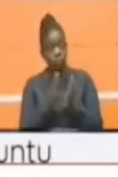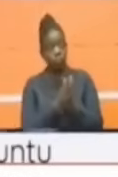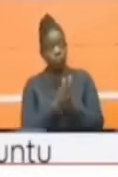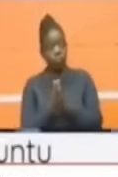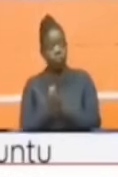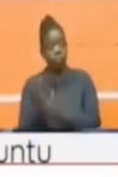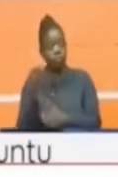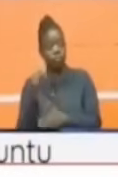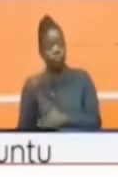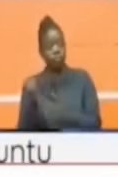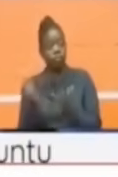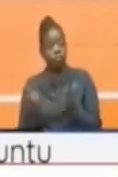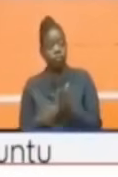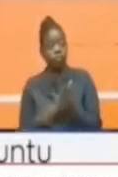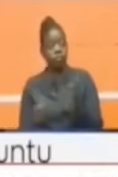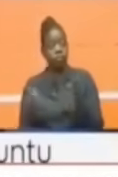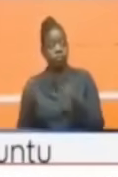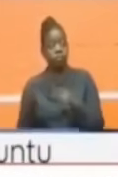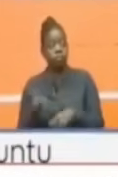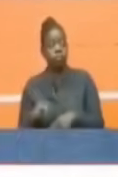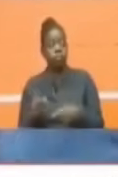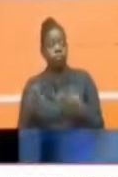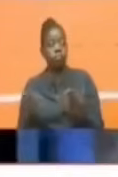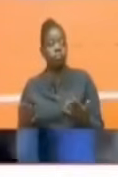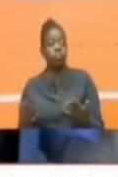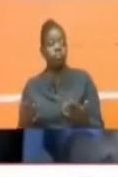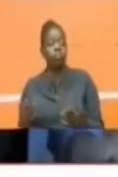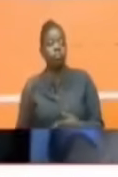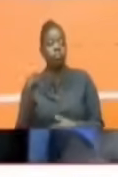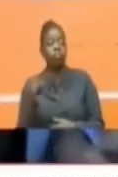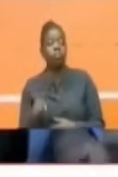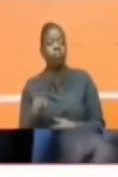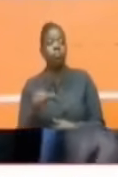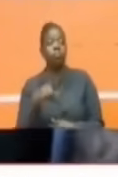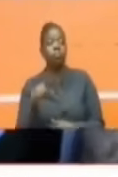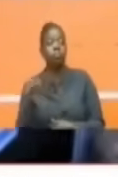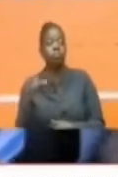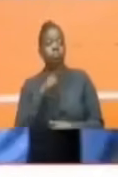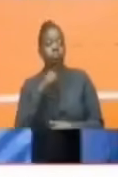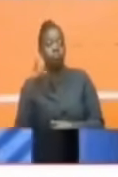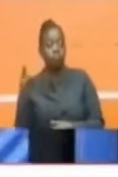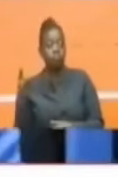Sinaba wa buzimu wa nabu kukundeko Ono, agina lusira